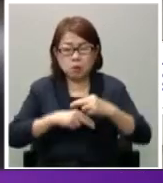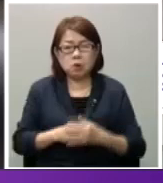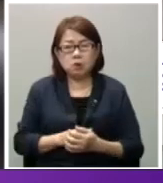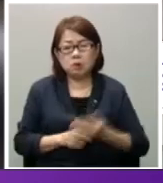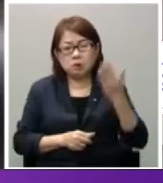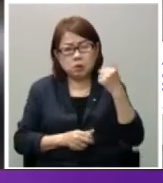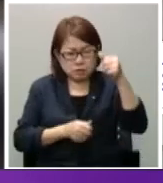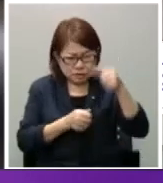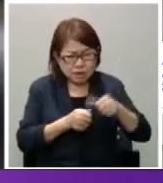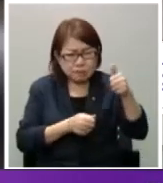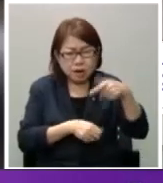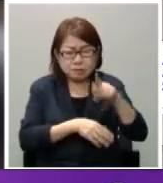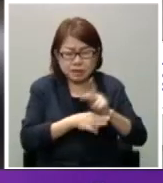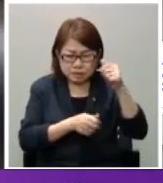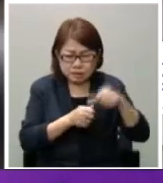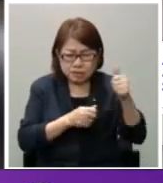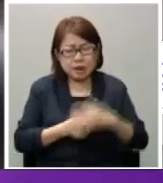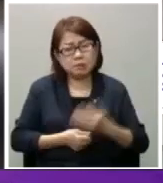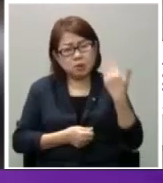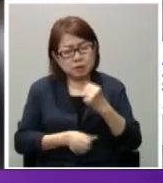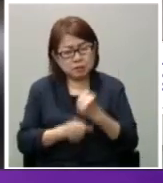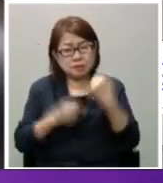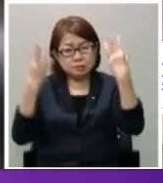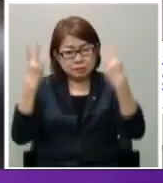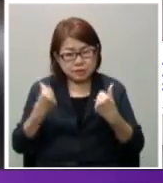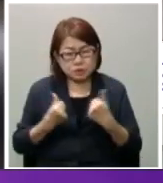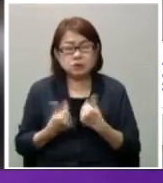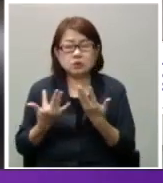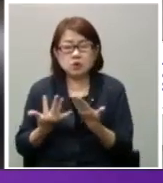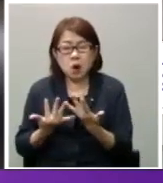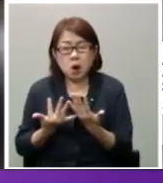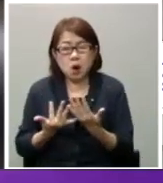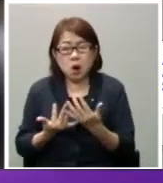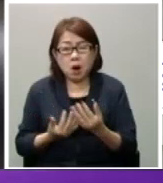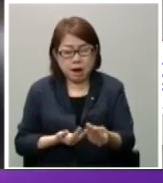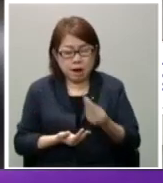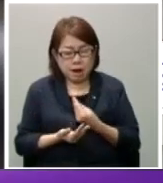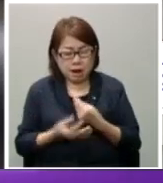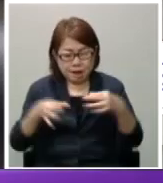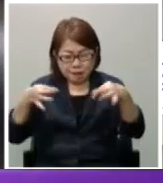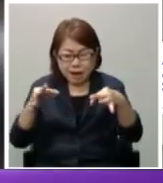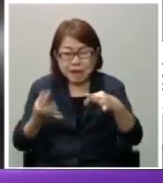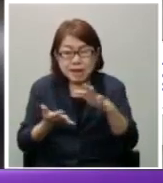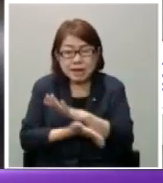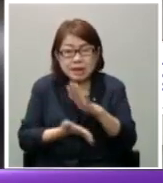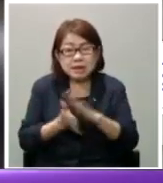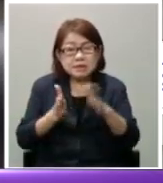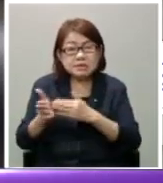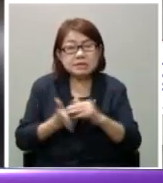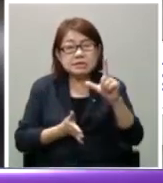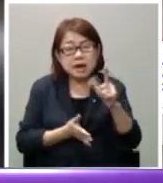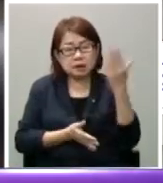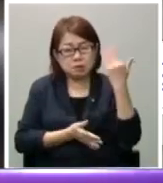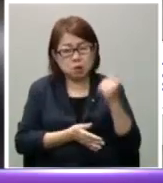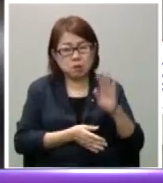ท่านประธานจำได้นะครับว่าเราเคยทำบัตรประชาชนแล้วก็ต้องรอใบเหลืองอันนั้นแหละครับเป็นผลงานของบริษัท V Smart ครับ